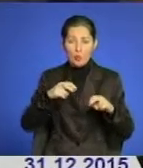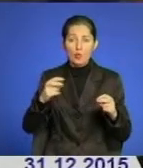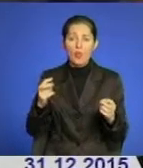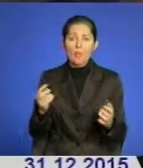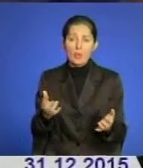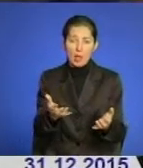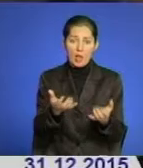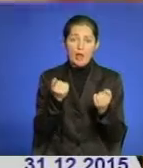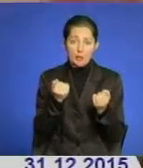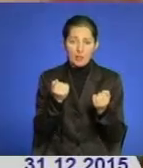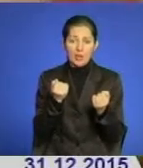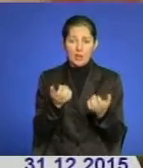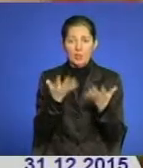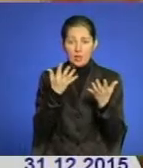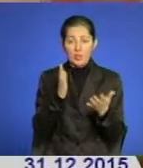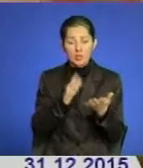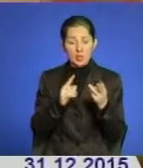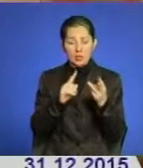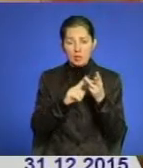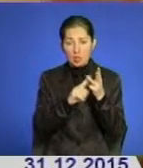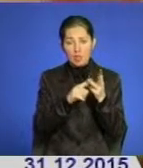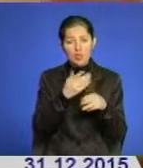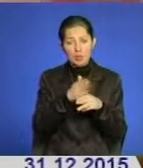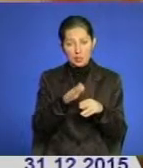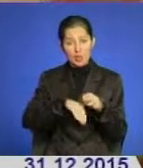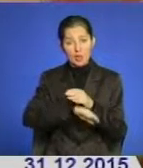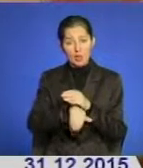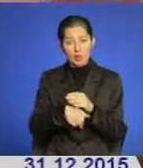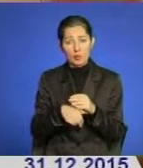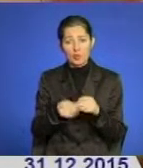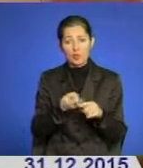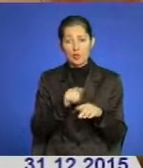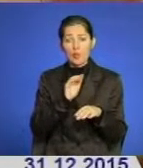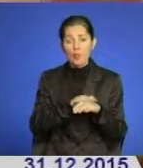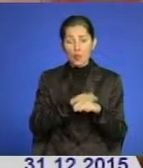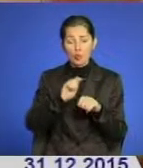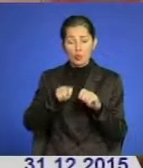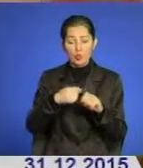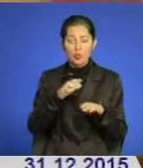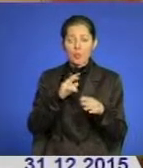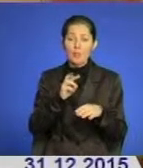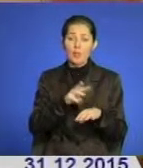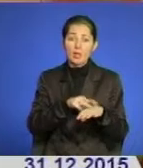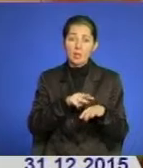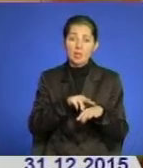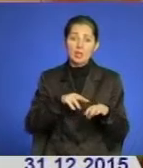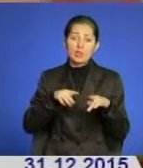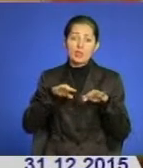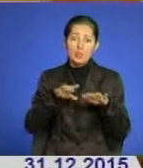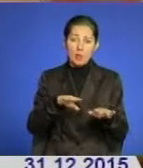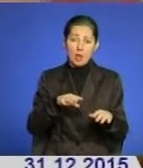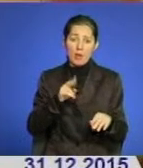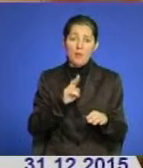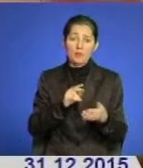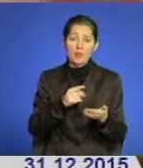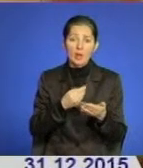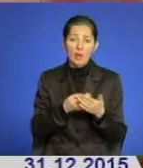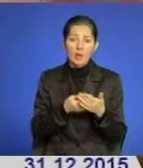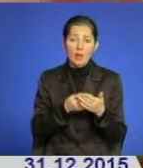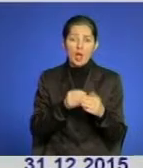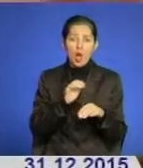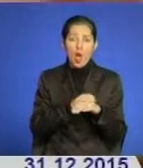лише третину краденого. За даним фактом, з Збаразьким районним відділом поліції порушено кримінальне провадження за ознаками злочину